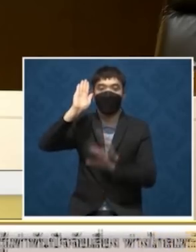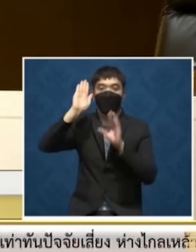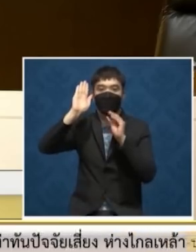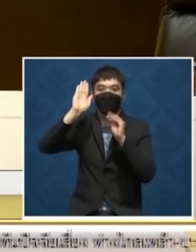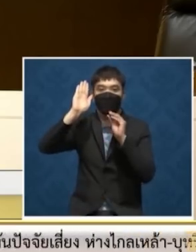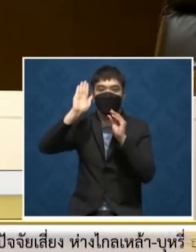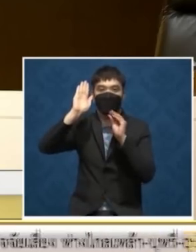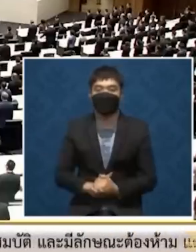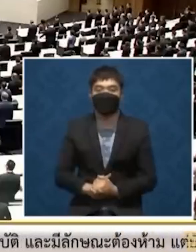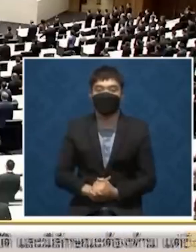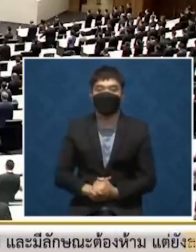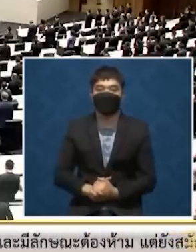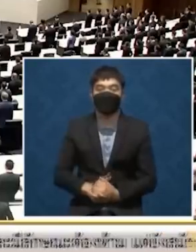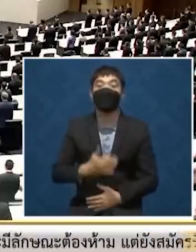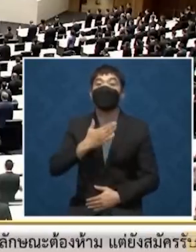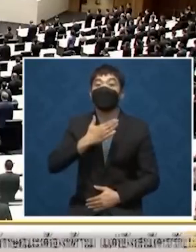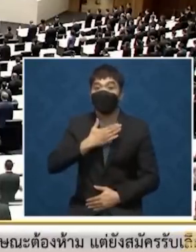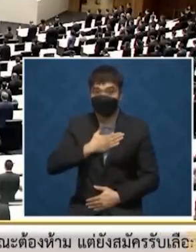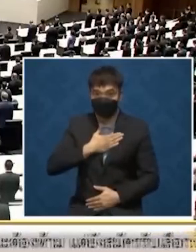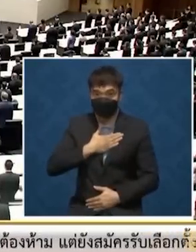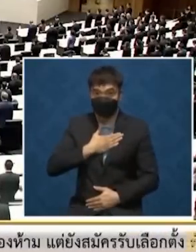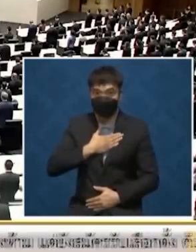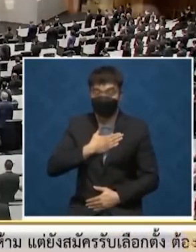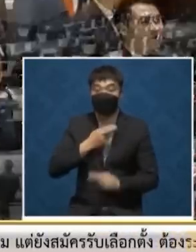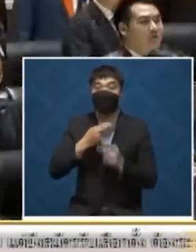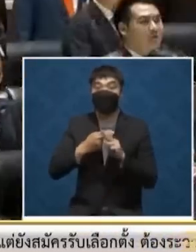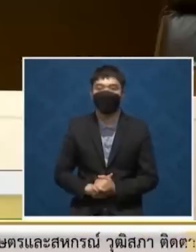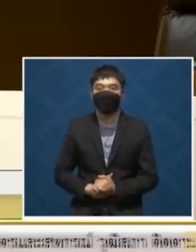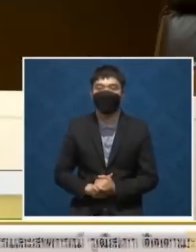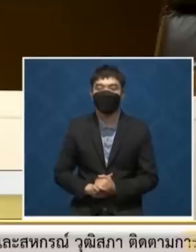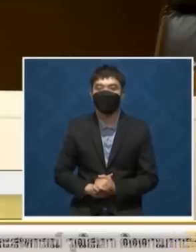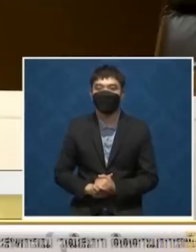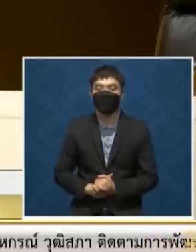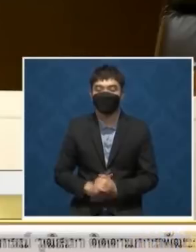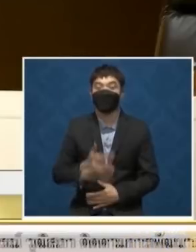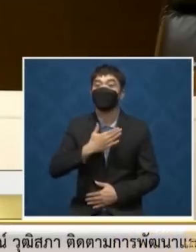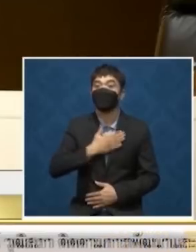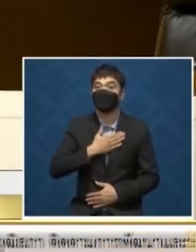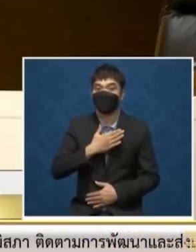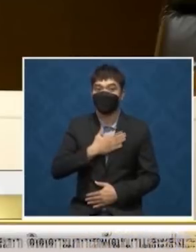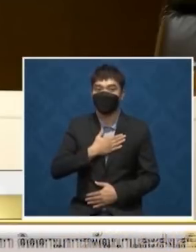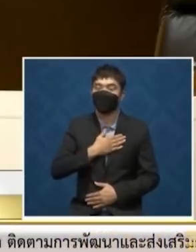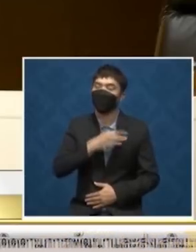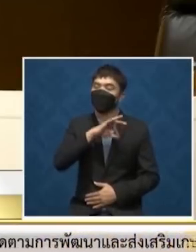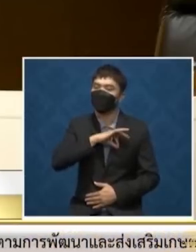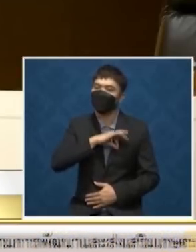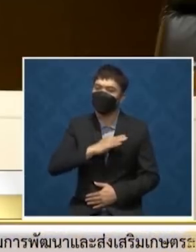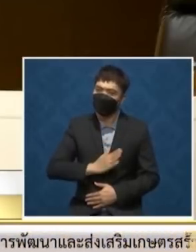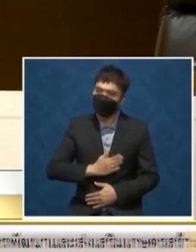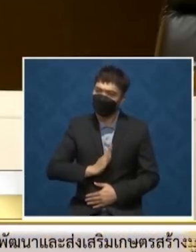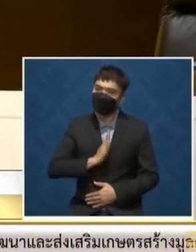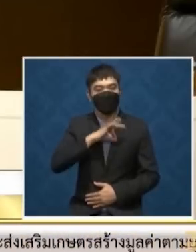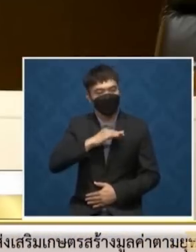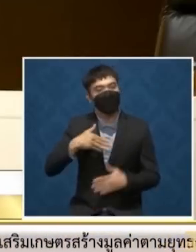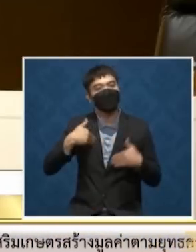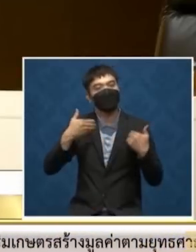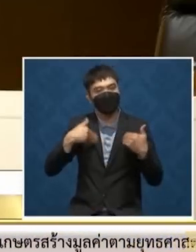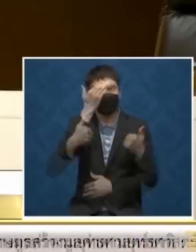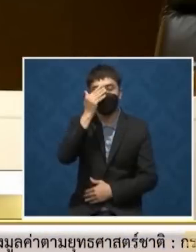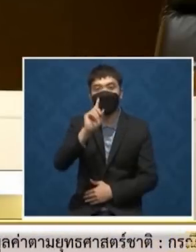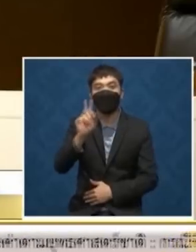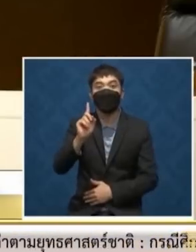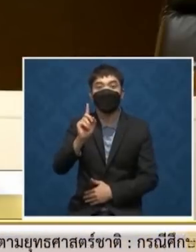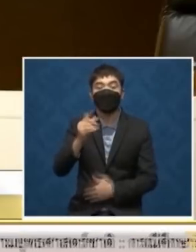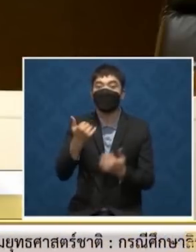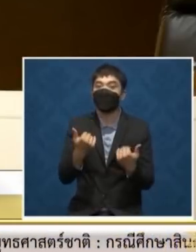จะเข้ารับตำแหน่งสสอย่างเป็นทางการนะคะเป็นเกียรติอย่างยิ่งครับที่